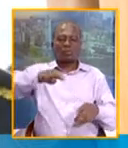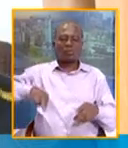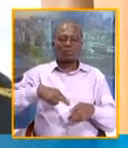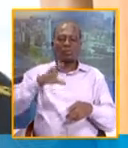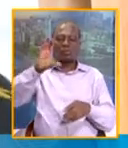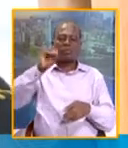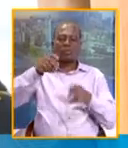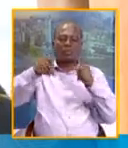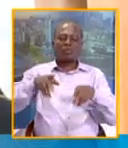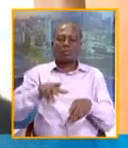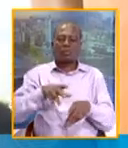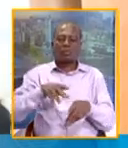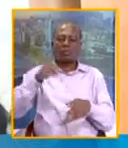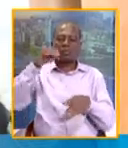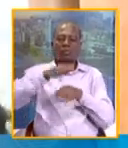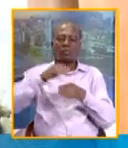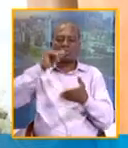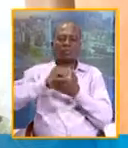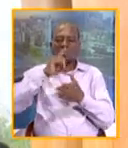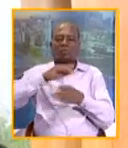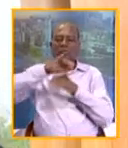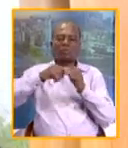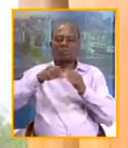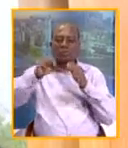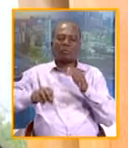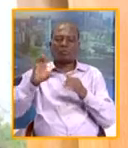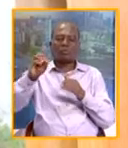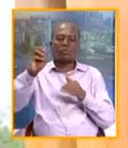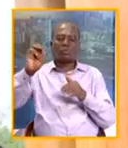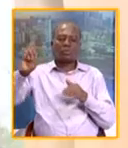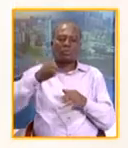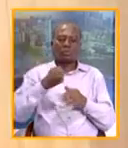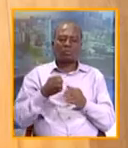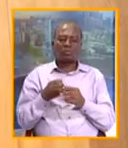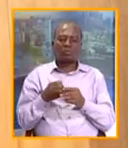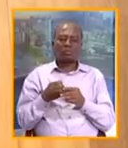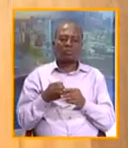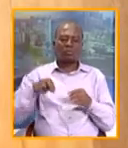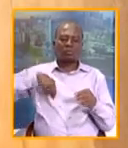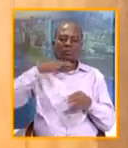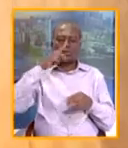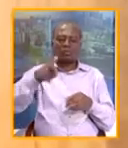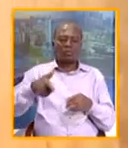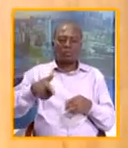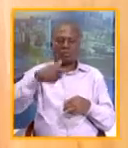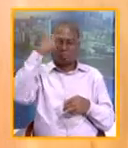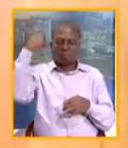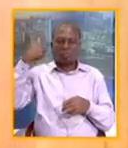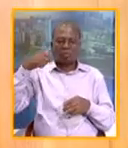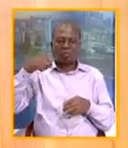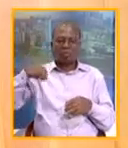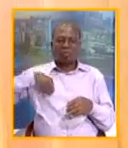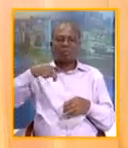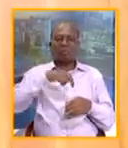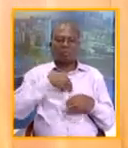parce que c'est trop sûr que oui et après il ya plusieurs avions aux neurologues nous sommes une cinquantaine nous sommes là parce que nous sommes acquis pour la cause